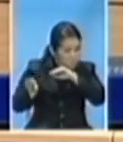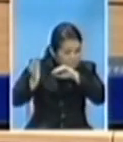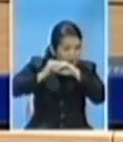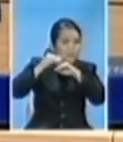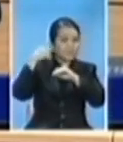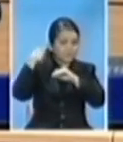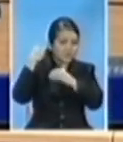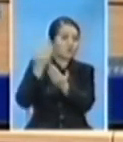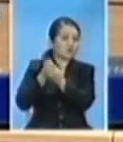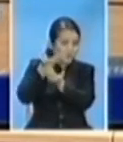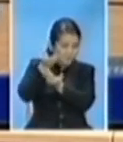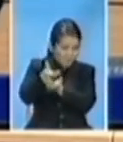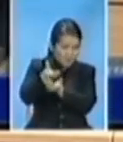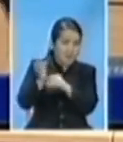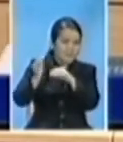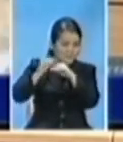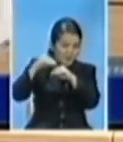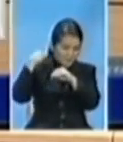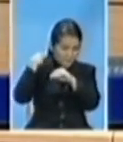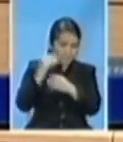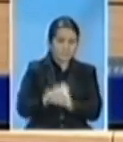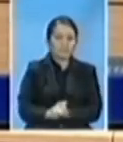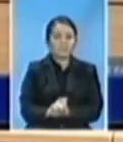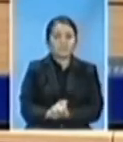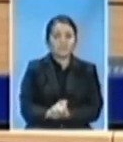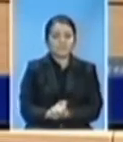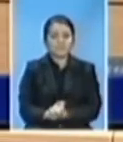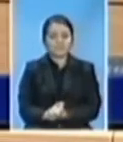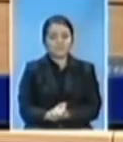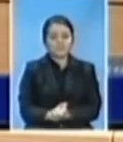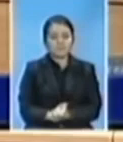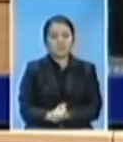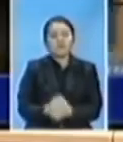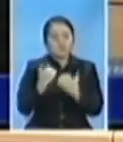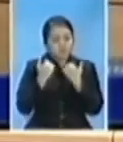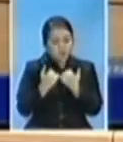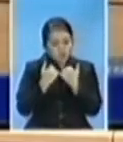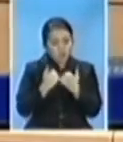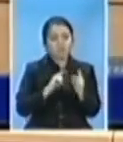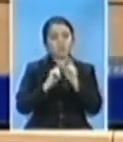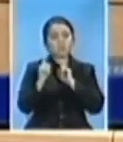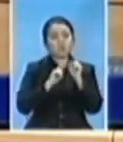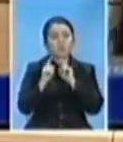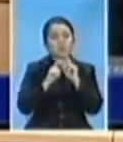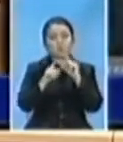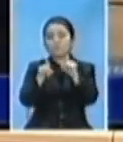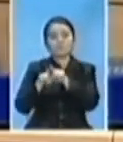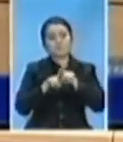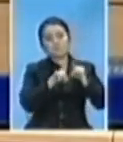านท่านครับเรื่องนี้เราต้องมาพูดกันในฐานะคนรุ่นเดีย